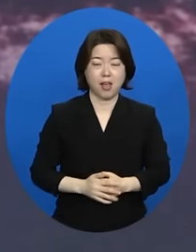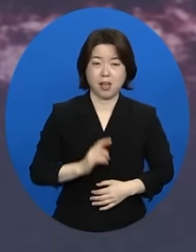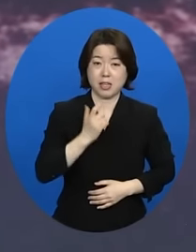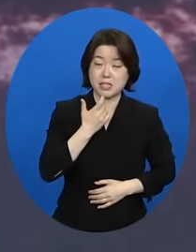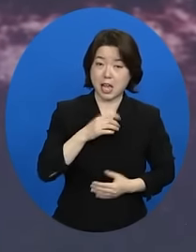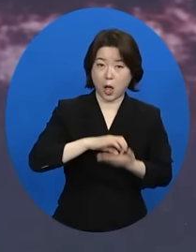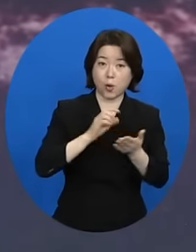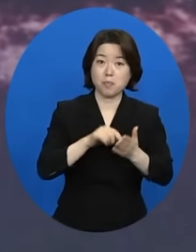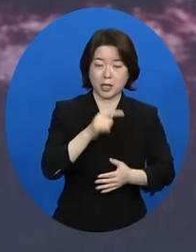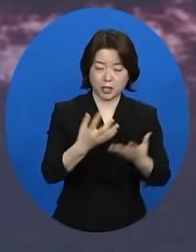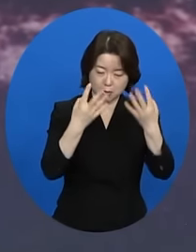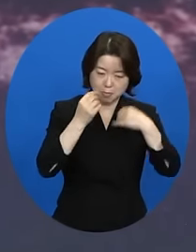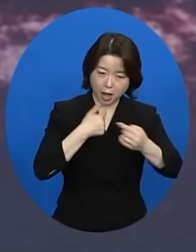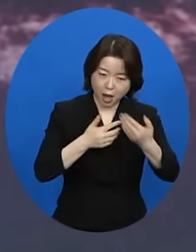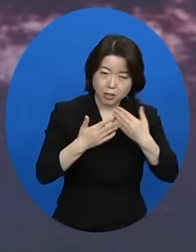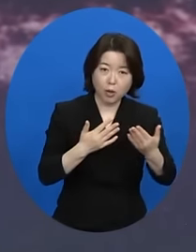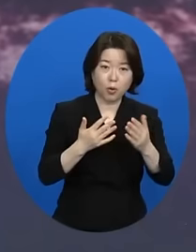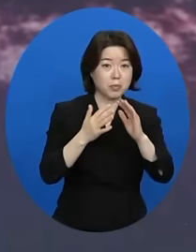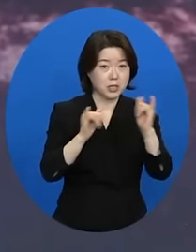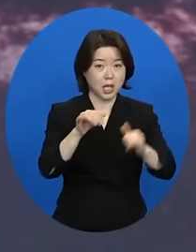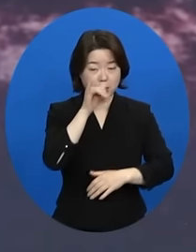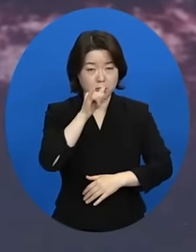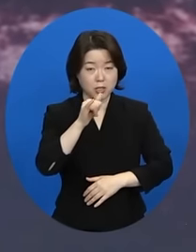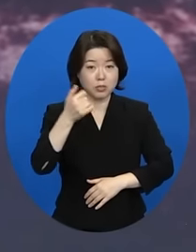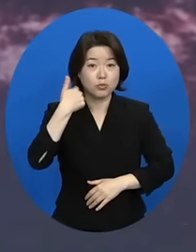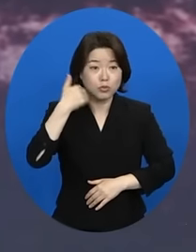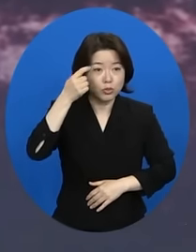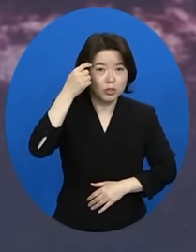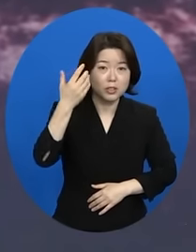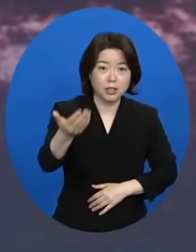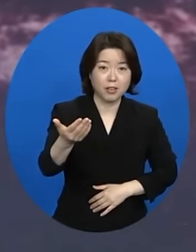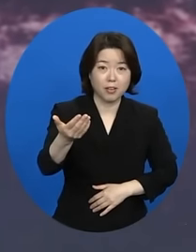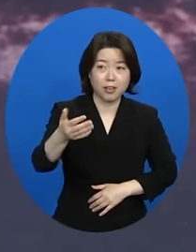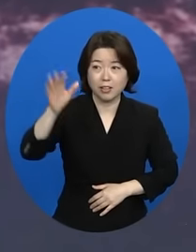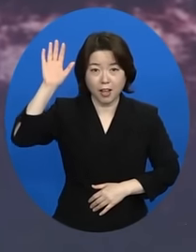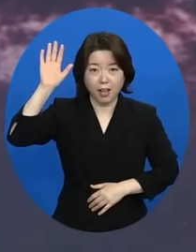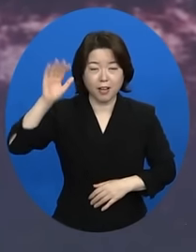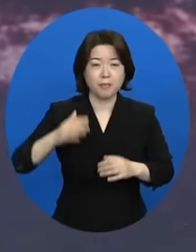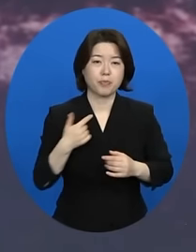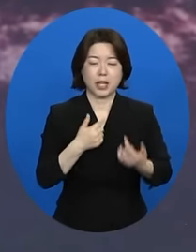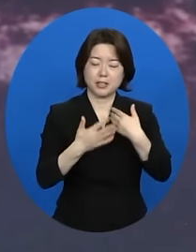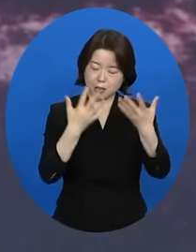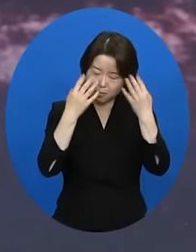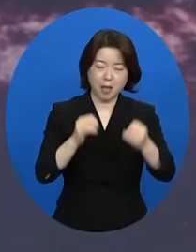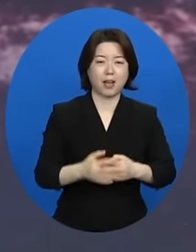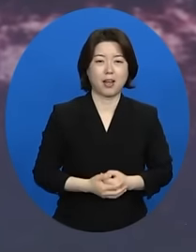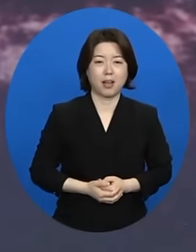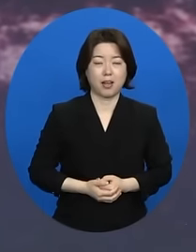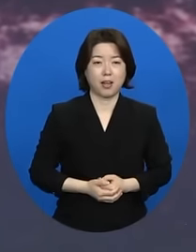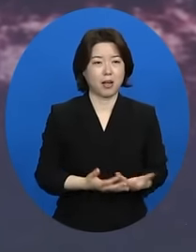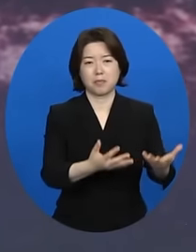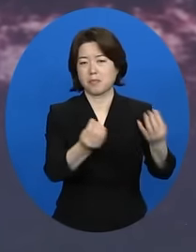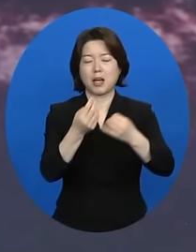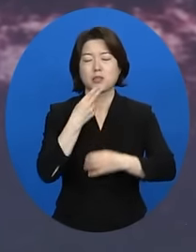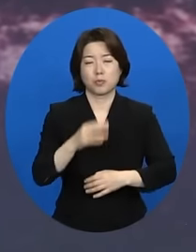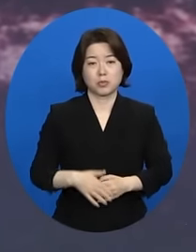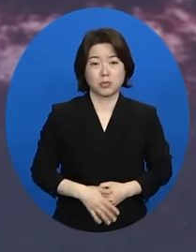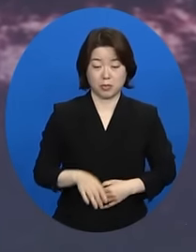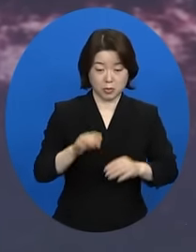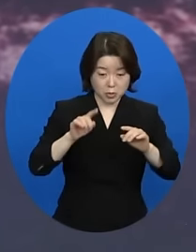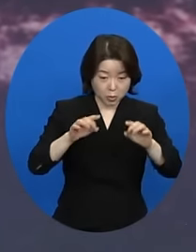야곱만큼 이렇게 많은 경험을 한 적 여러분 한 분 계십니까? 야 나도 야곱만큼 이렇게 많은 체험이 있다. 아마 별로 없으실 거예요. 그러니까